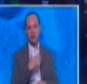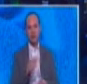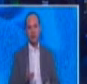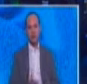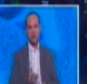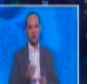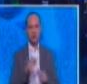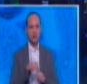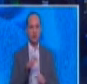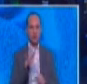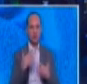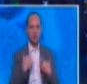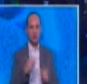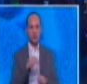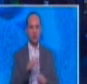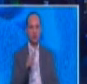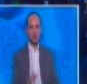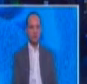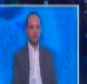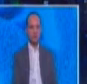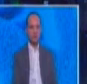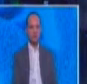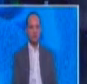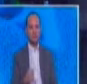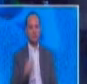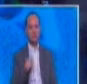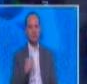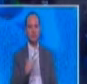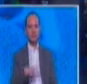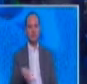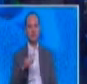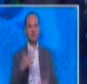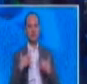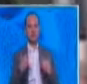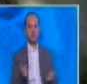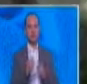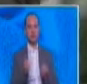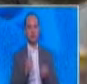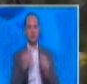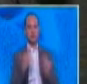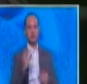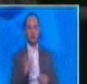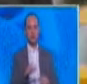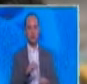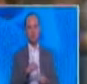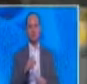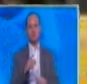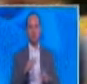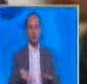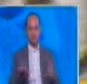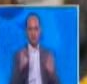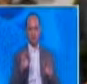güvenliğiniz için, sağlığınızın? Biz bütün sağlık çalışanları gerçekten zaten hani bugünler için